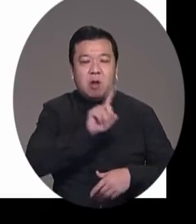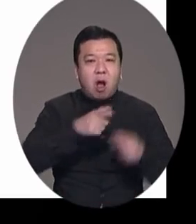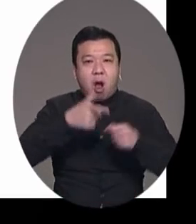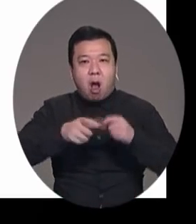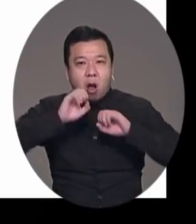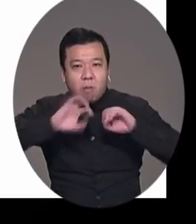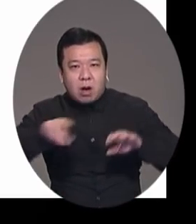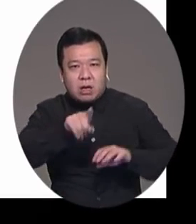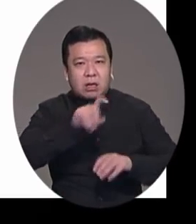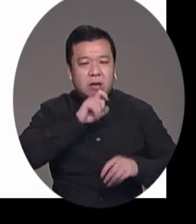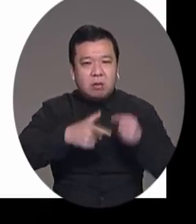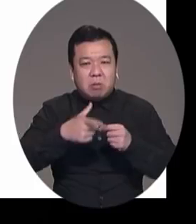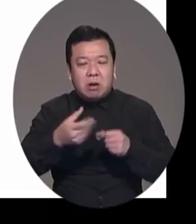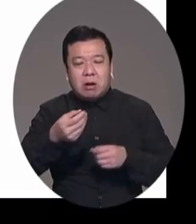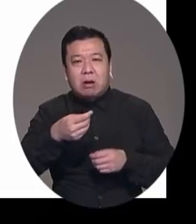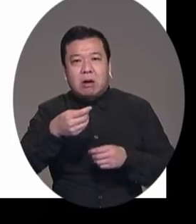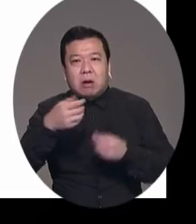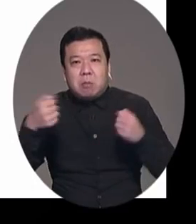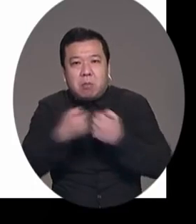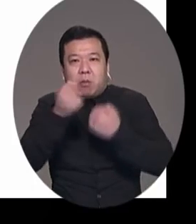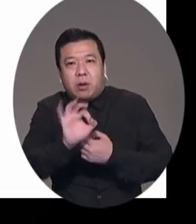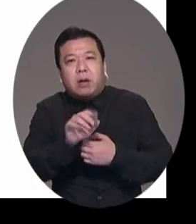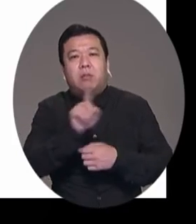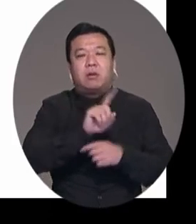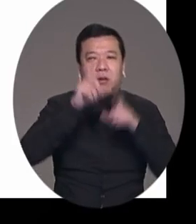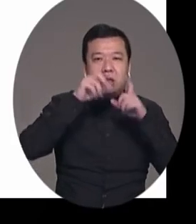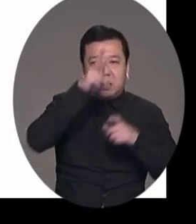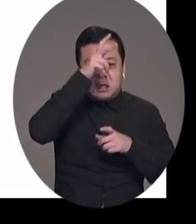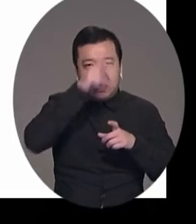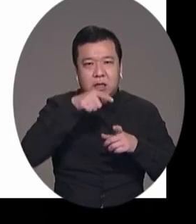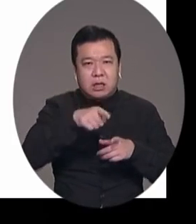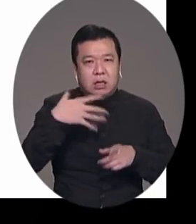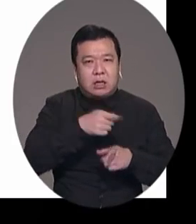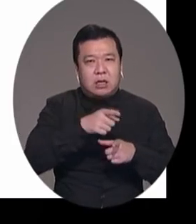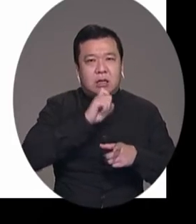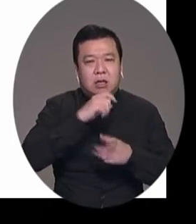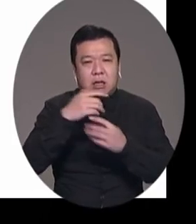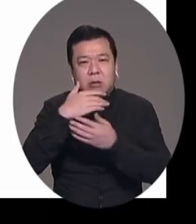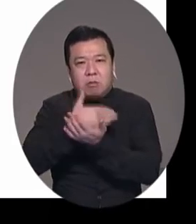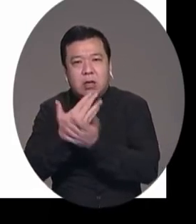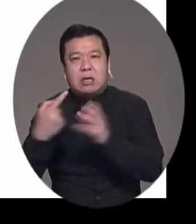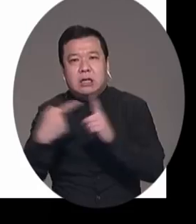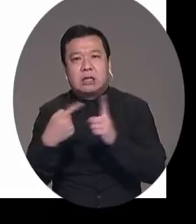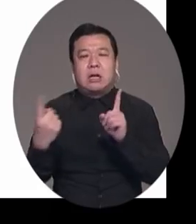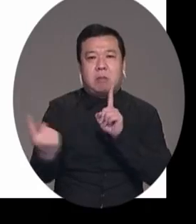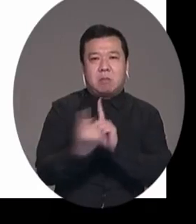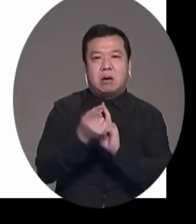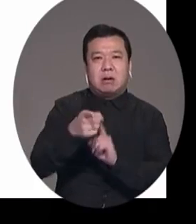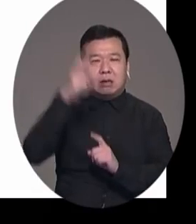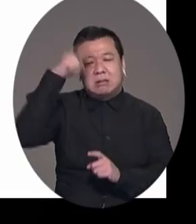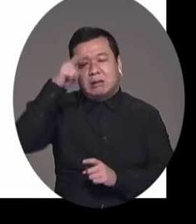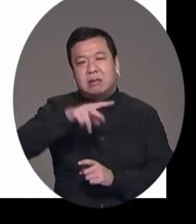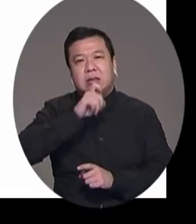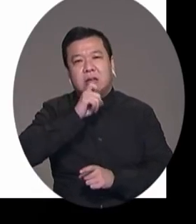點樣去說服公眾冇利益衝突呢？李家超回應，政府官員咧同唔同界別或者人士接觸係